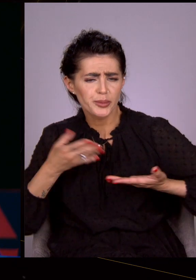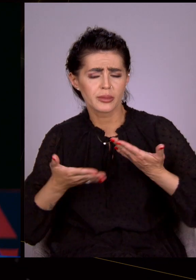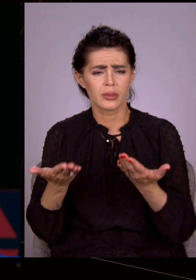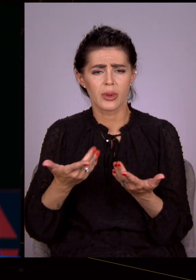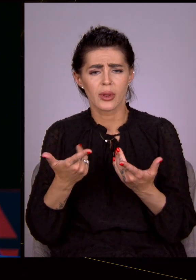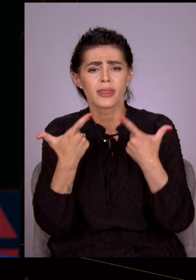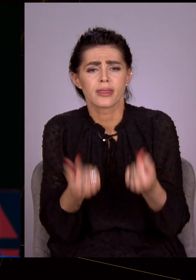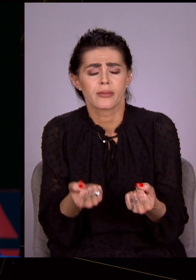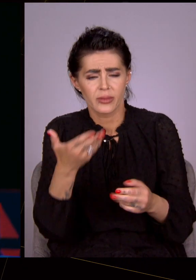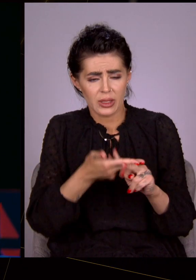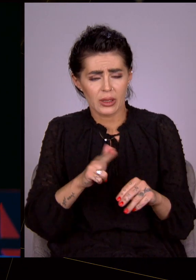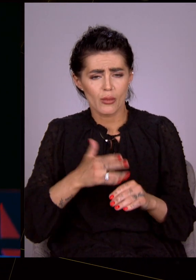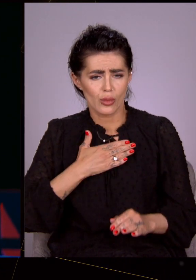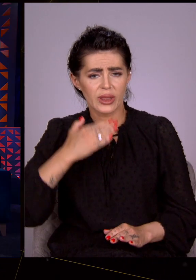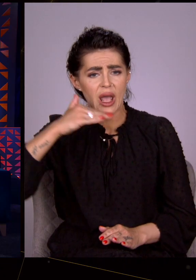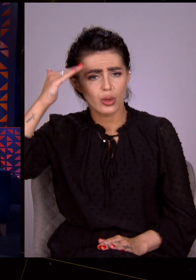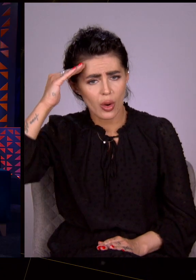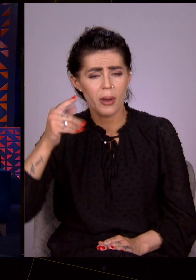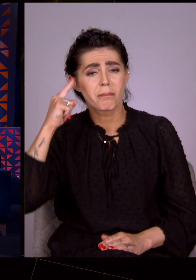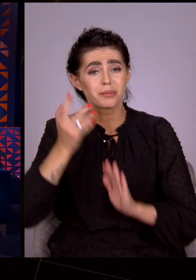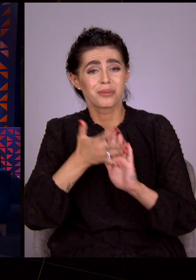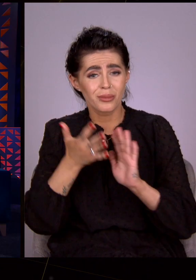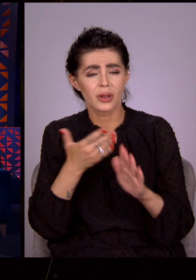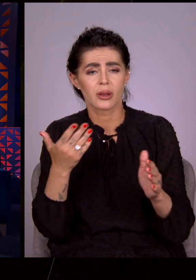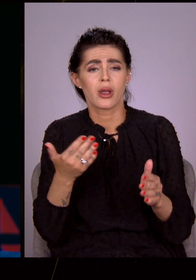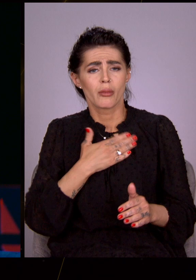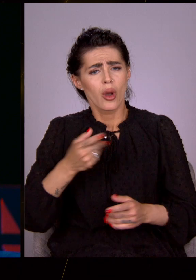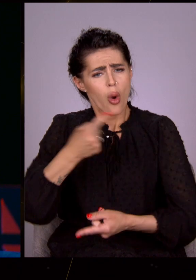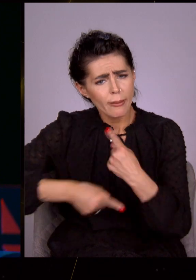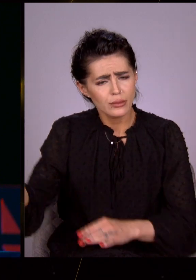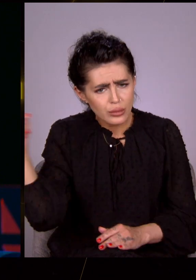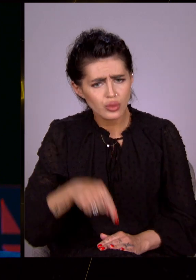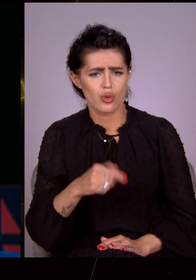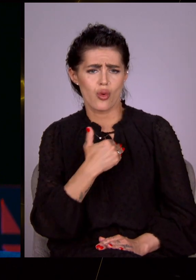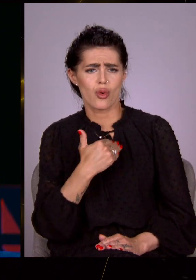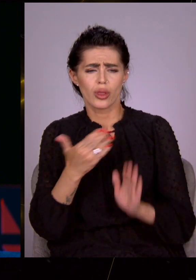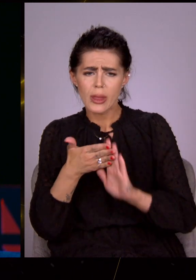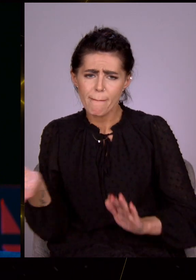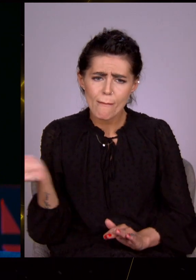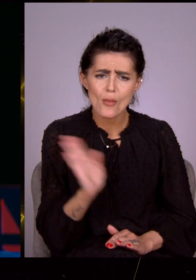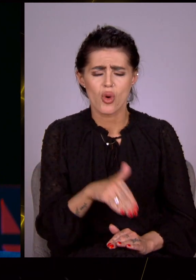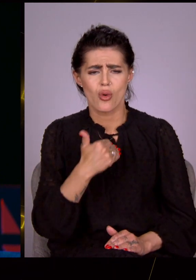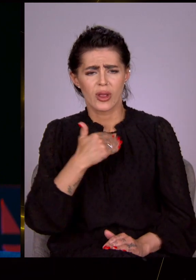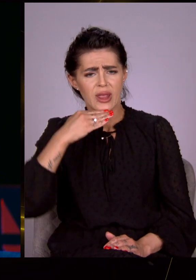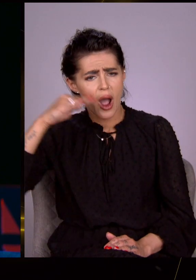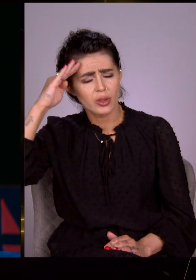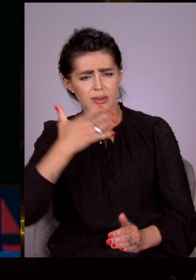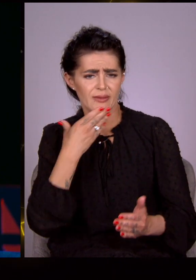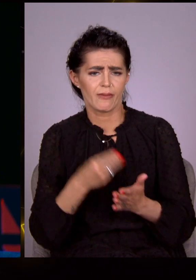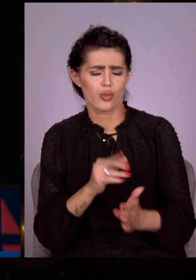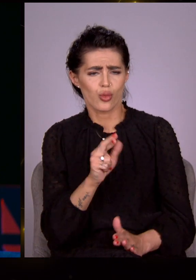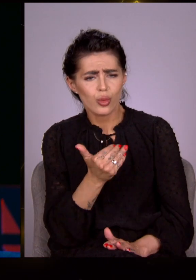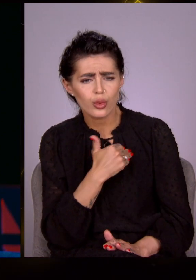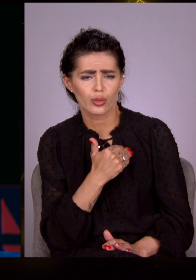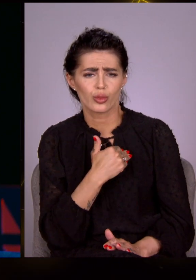тато, вона розуміє, що таке війна. Хай він їде додому, я йому сказала, хай він їде, от вже зараз їде додому.